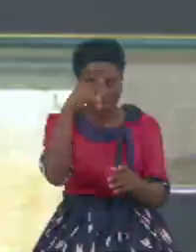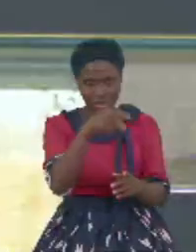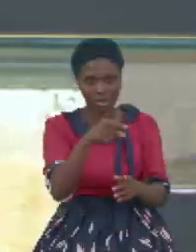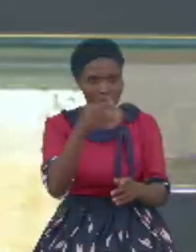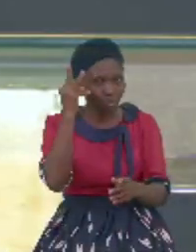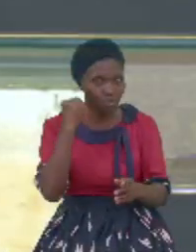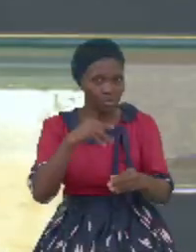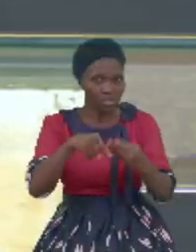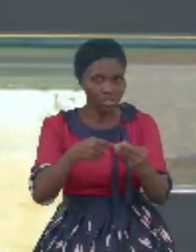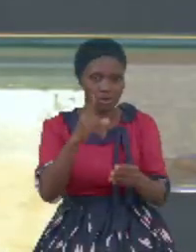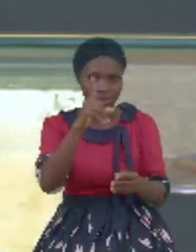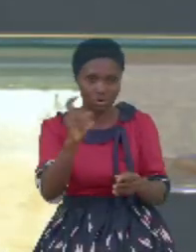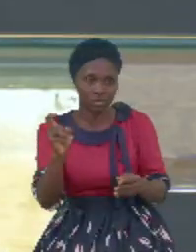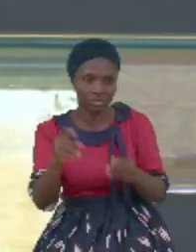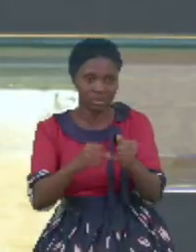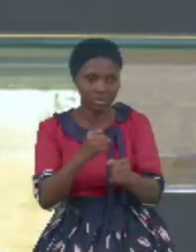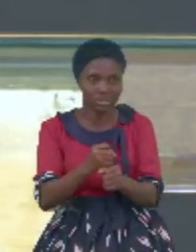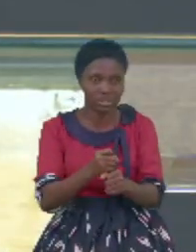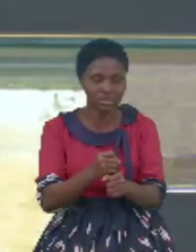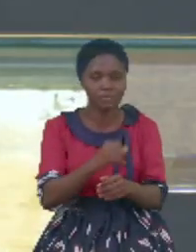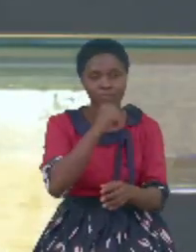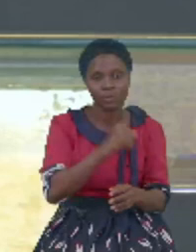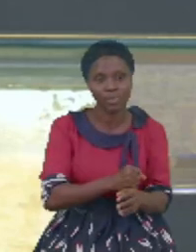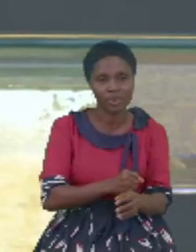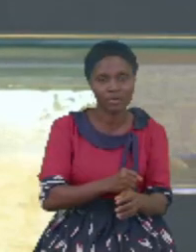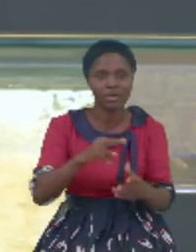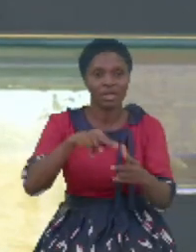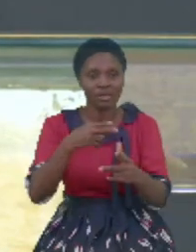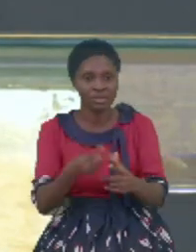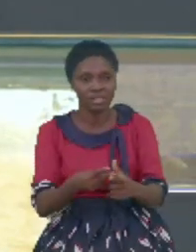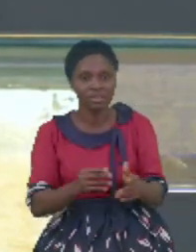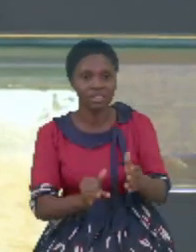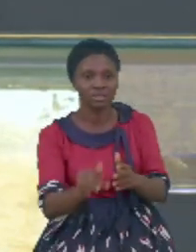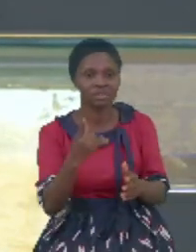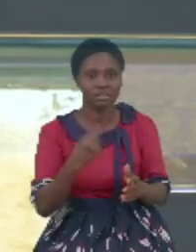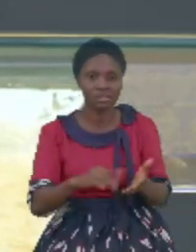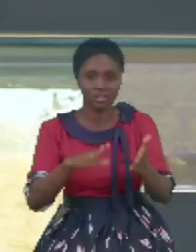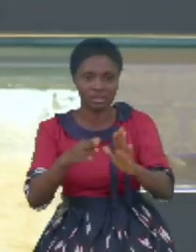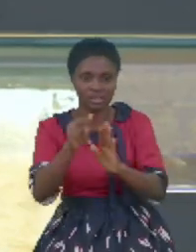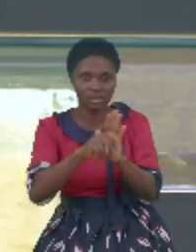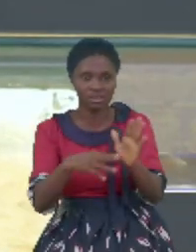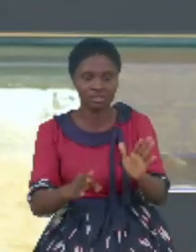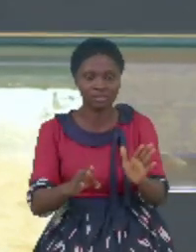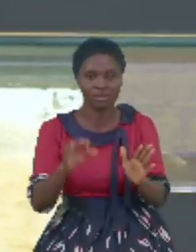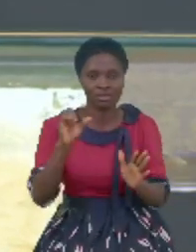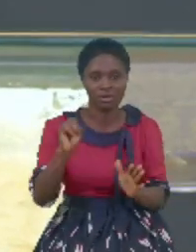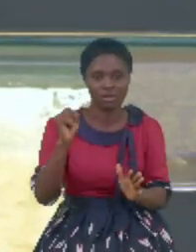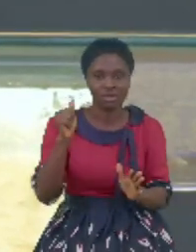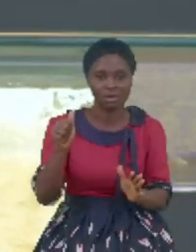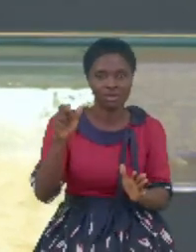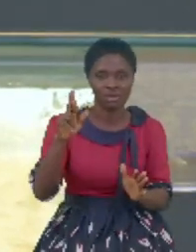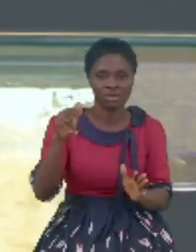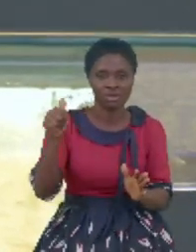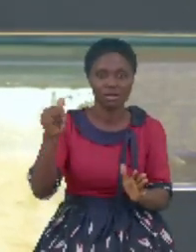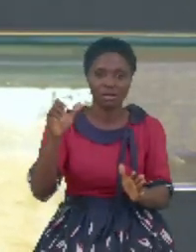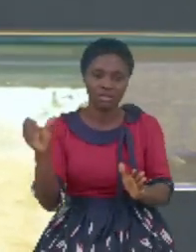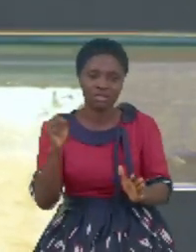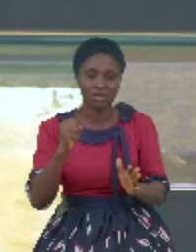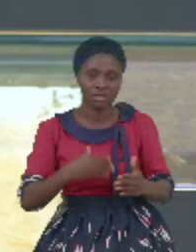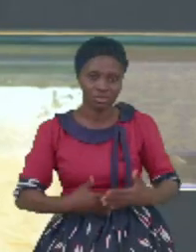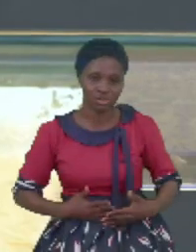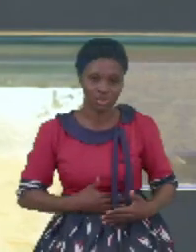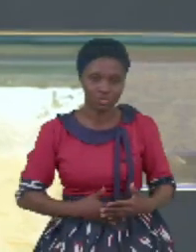près de 100 ans, et que Sarah n'était plus en état d'avoir des enfants. Il ne douta point par incrédulité au sujet de la promesse